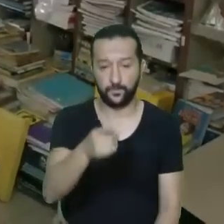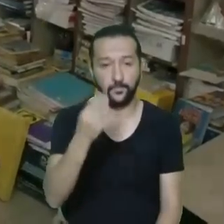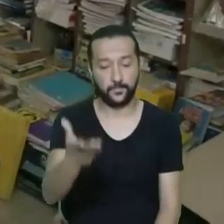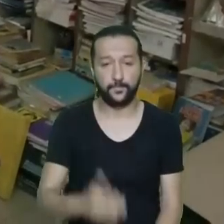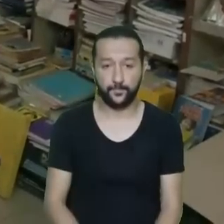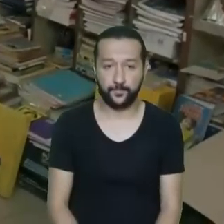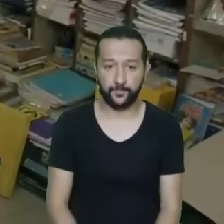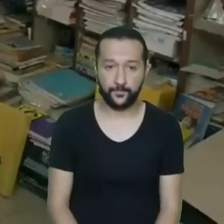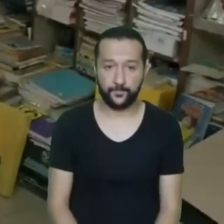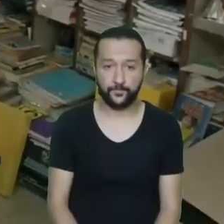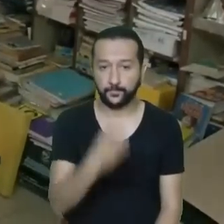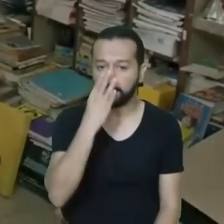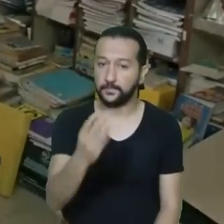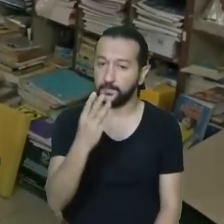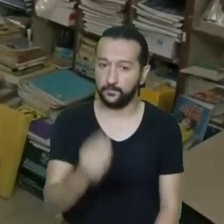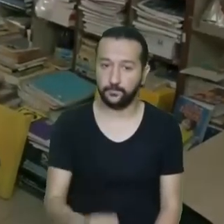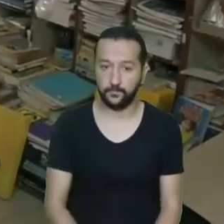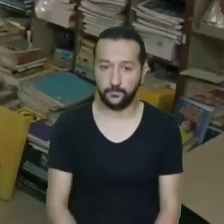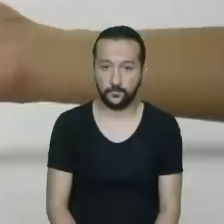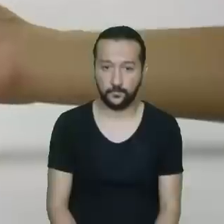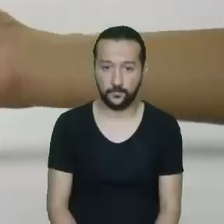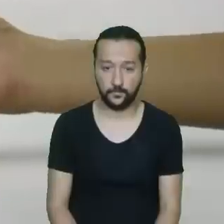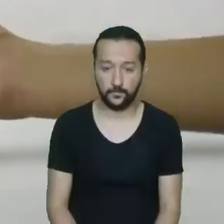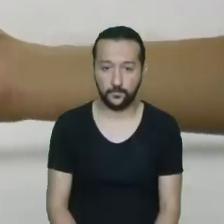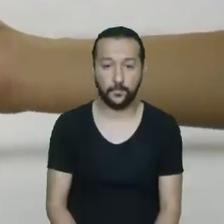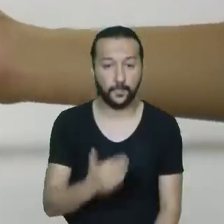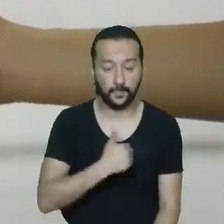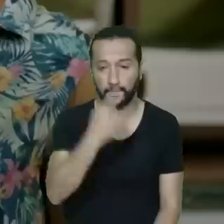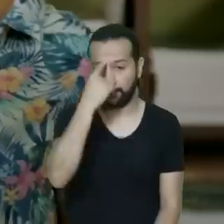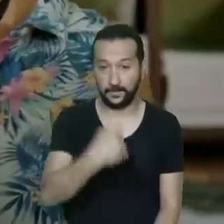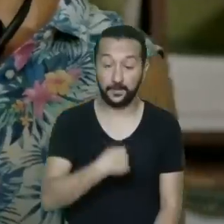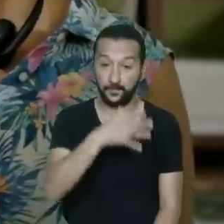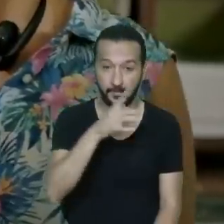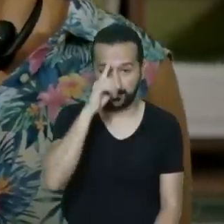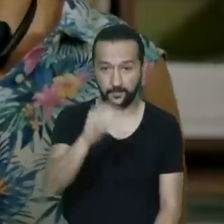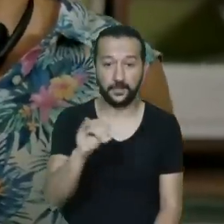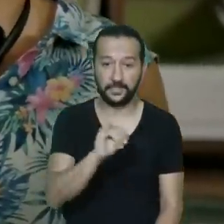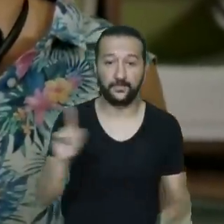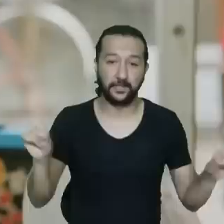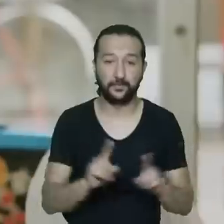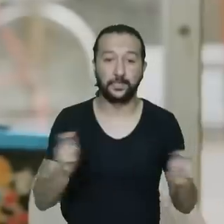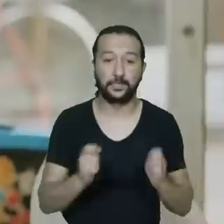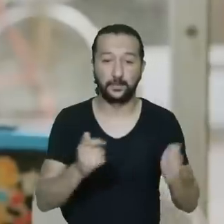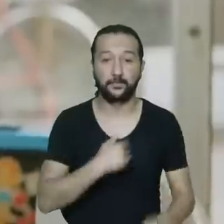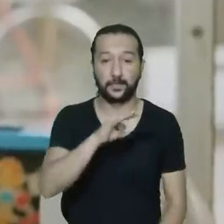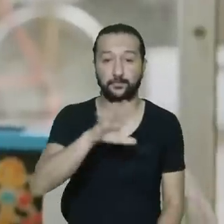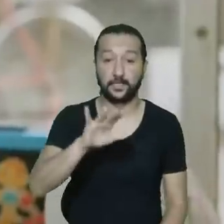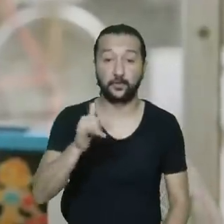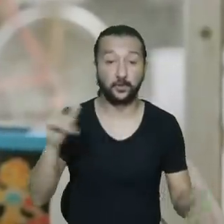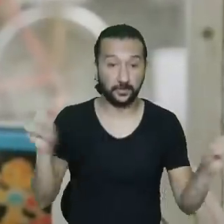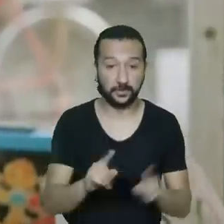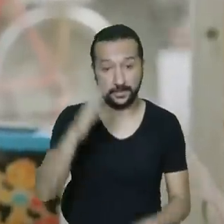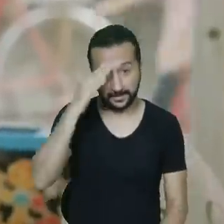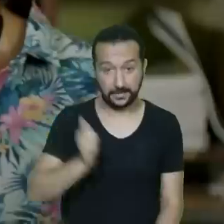tane. Hediyem olsun. Ben de bekarım biliyor musun? Zayıflamaya çalışıyorum. 45 kilo